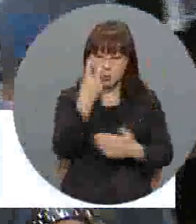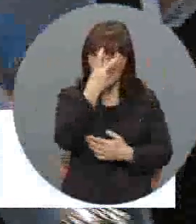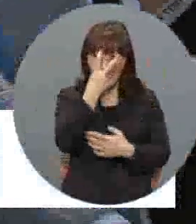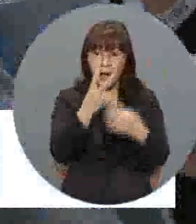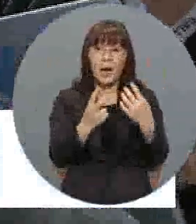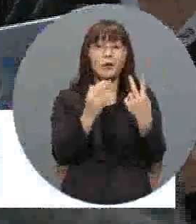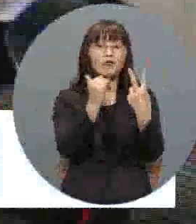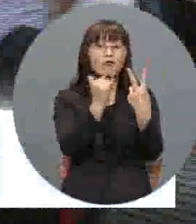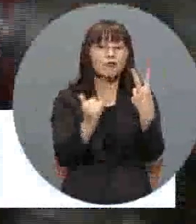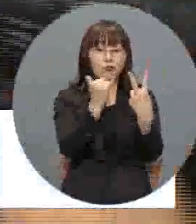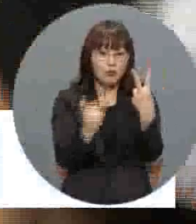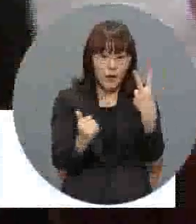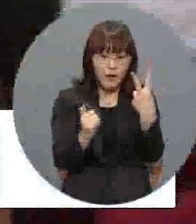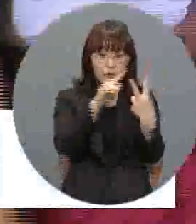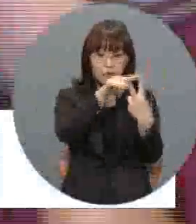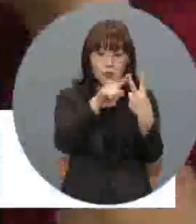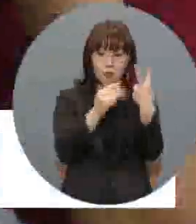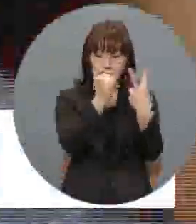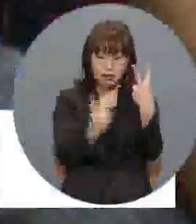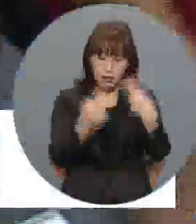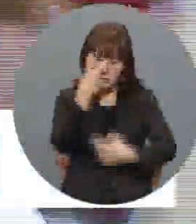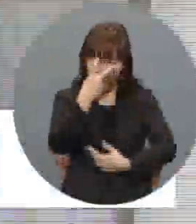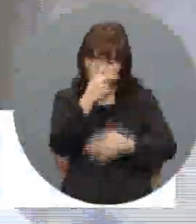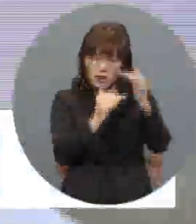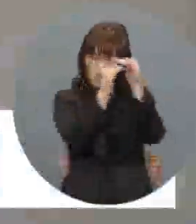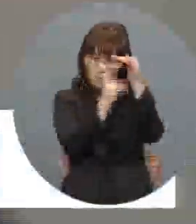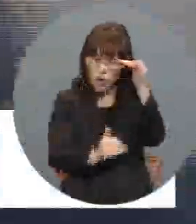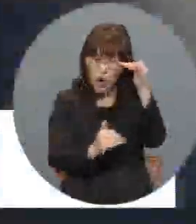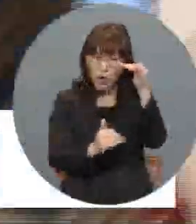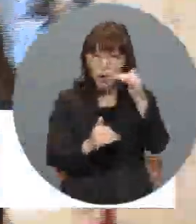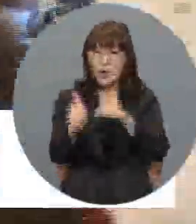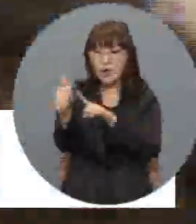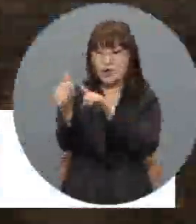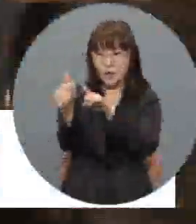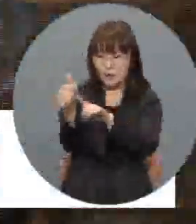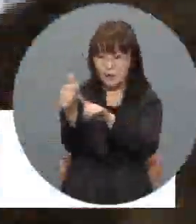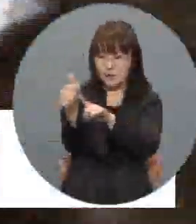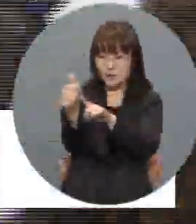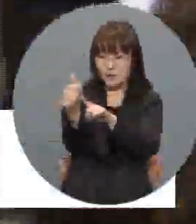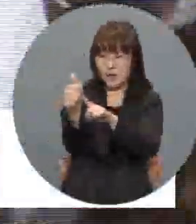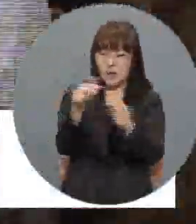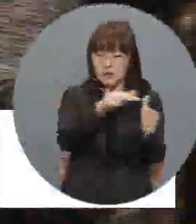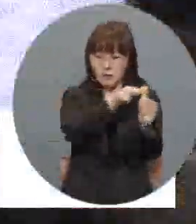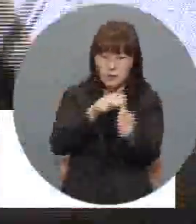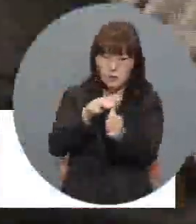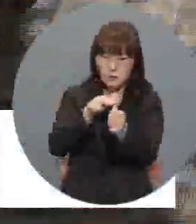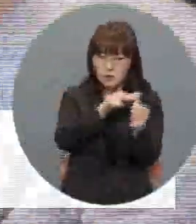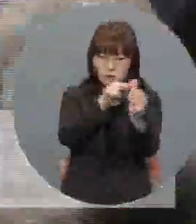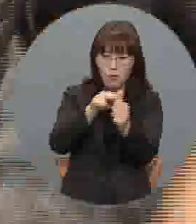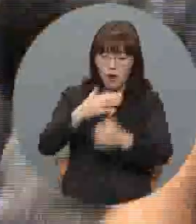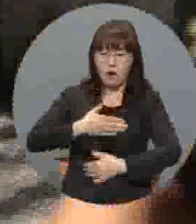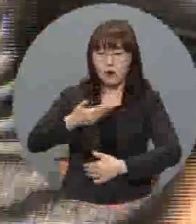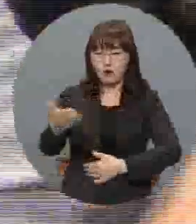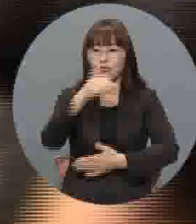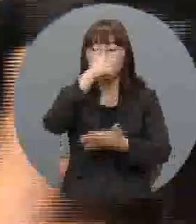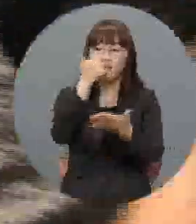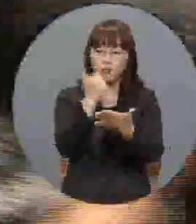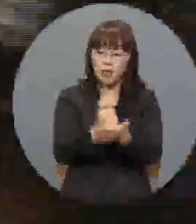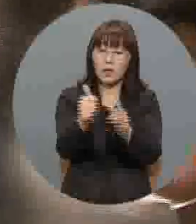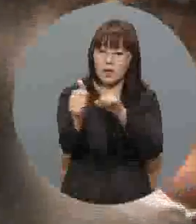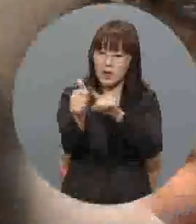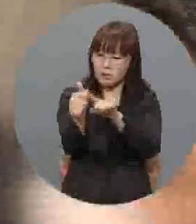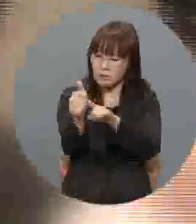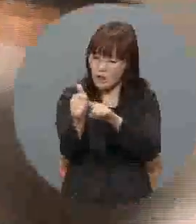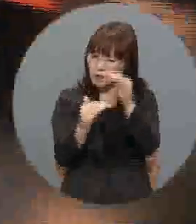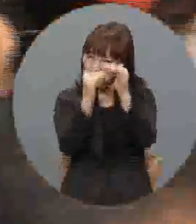A 경무관과 B 경정은 수사 관련 내용을 일반인 C씨에게 전달한 혐의를 받고 있습니다. C씨는 수사